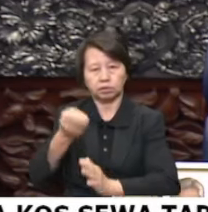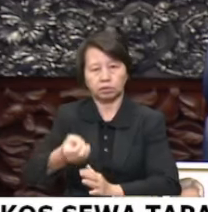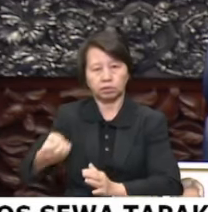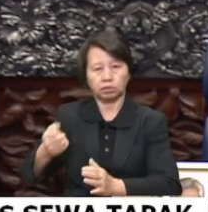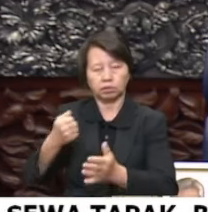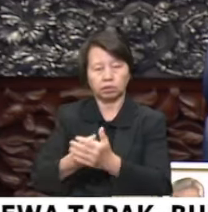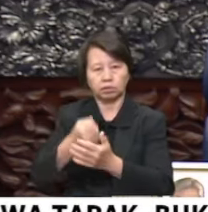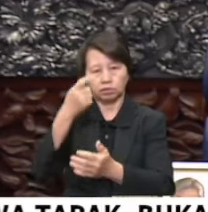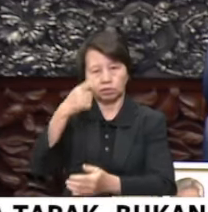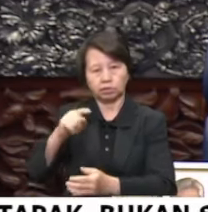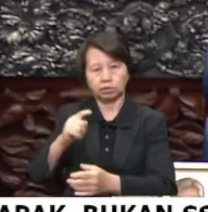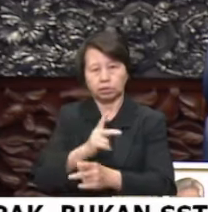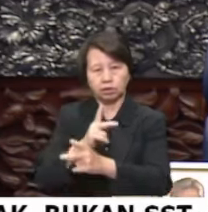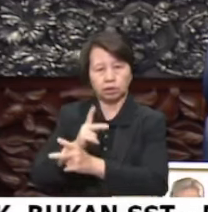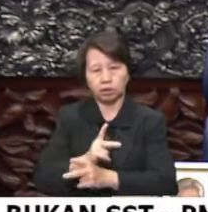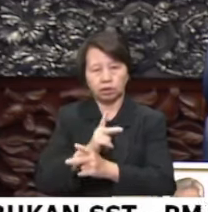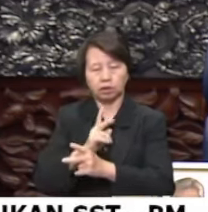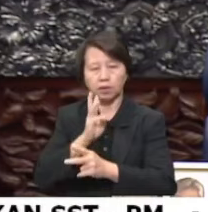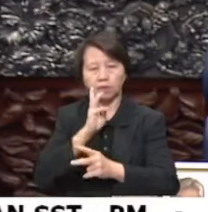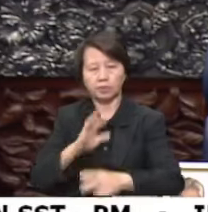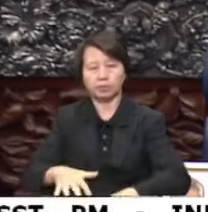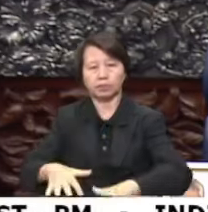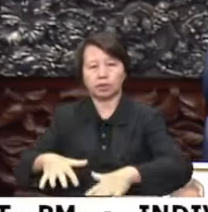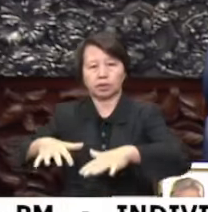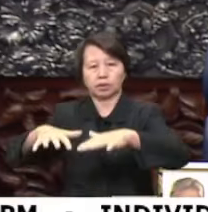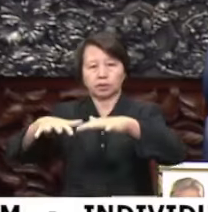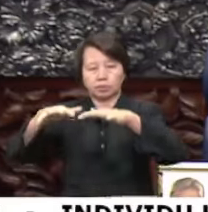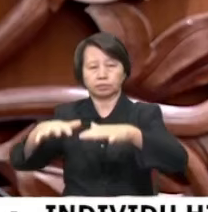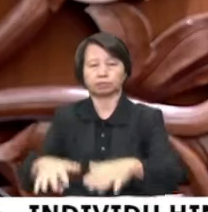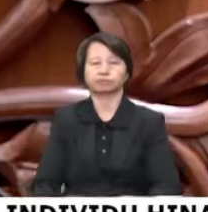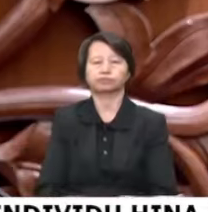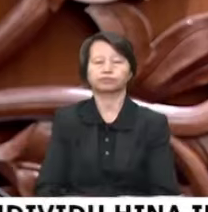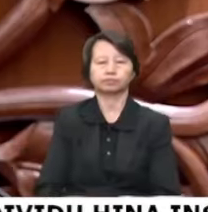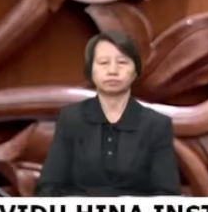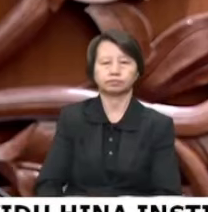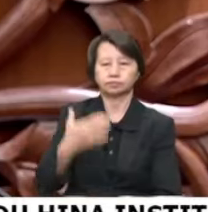dalam mekanisme kawalan banjir. Terima kasih. Bangi.